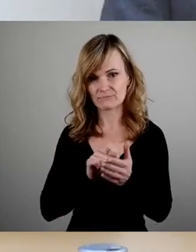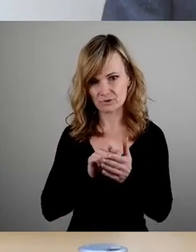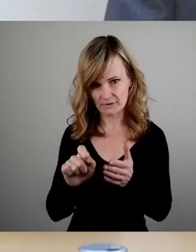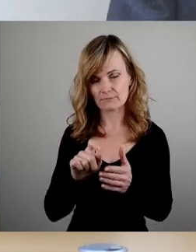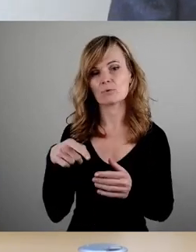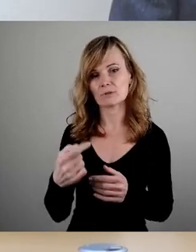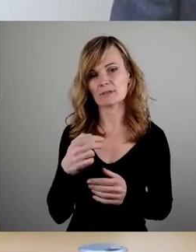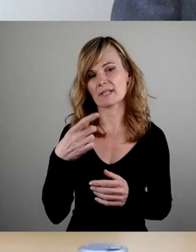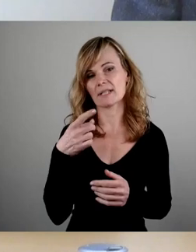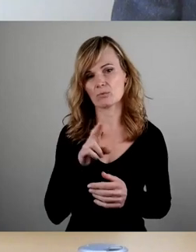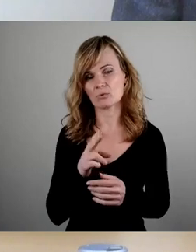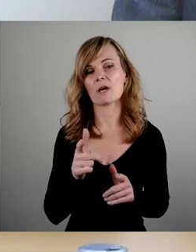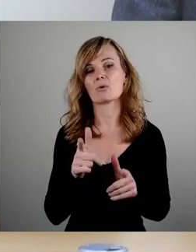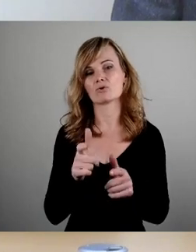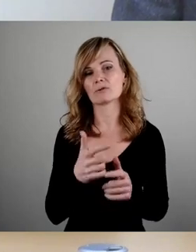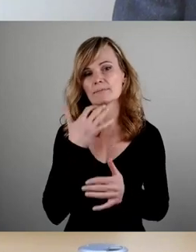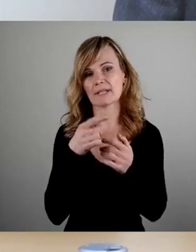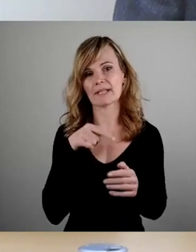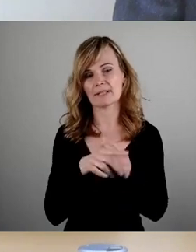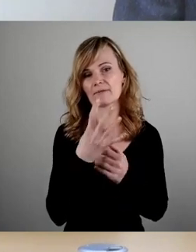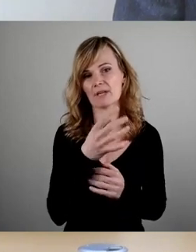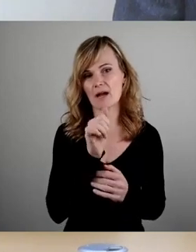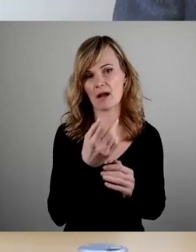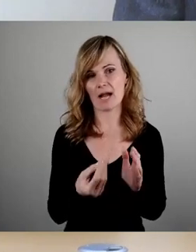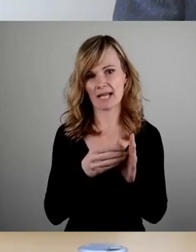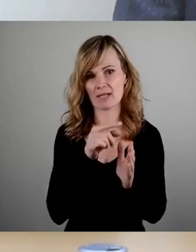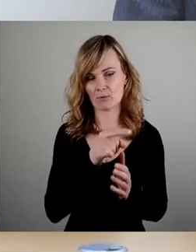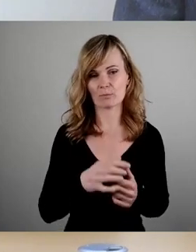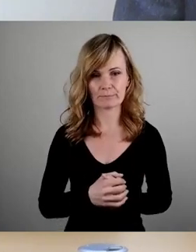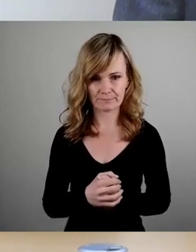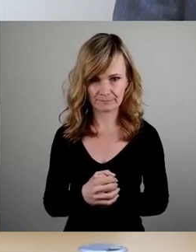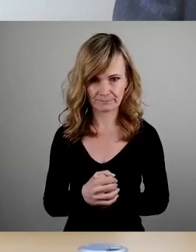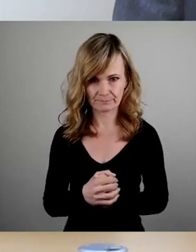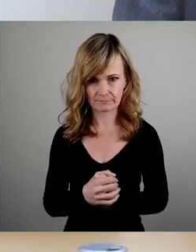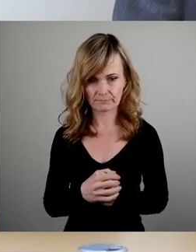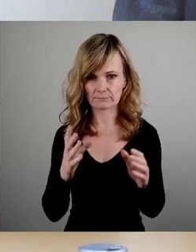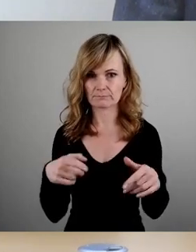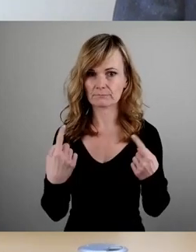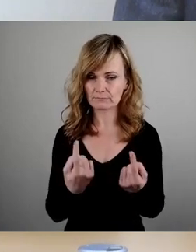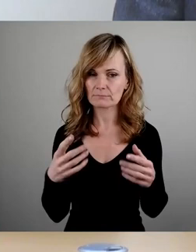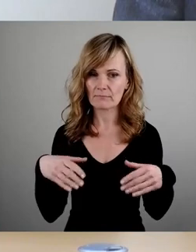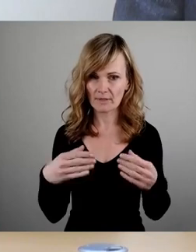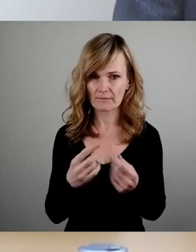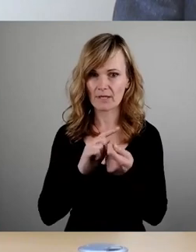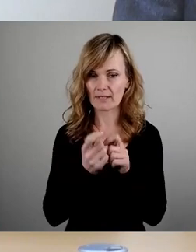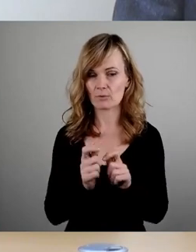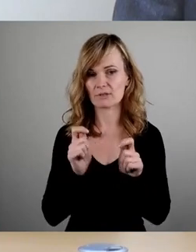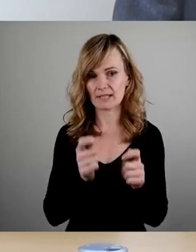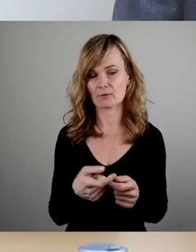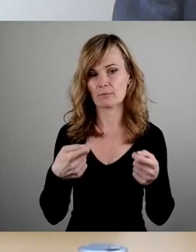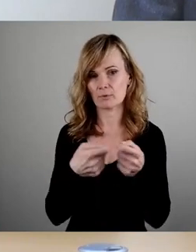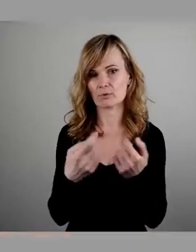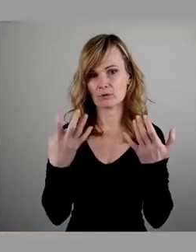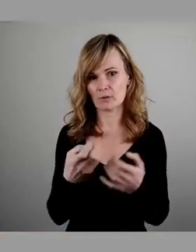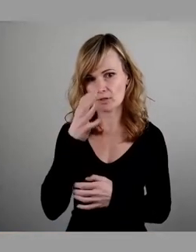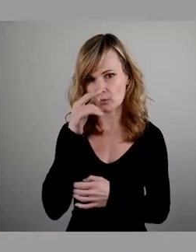4a entsprechend ergänzt wird. Gut, beginnen wir mal mit dem Änderungsantrag Bündnis 90 Die Grüne.